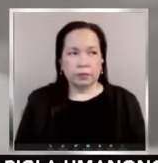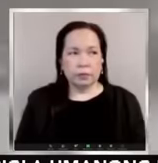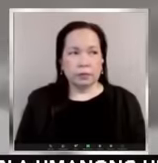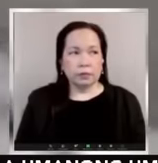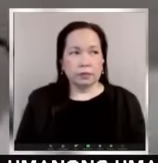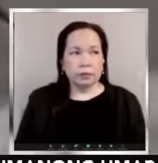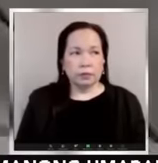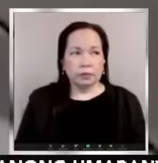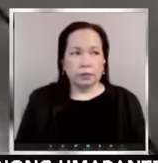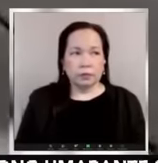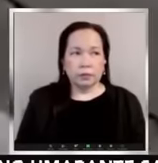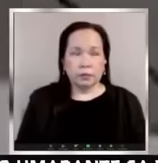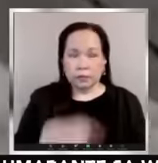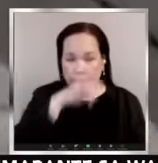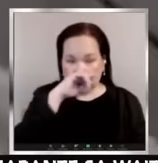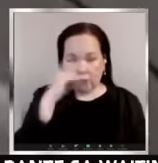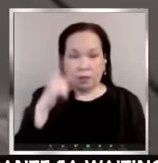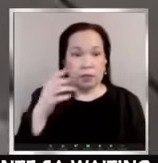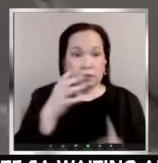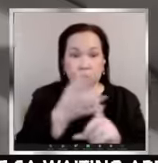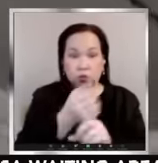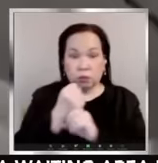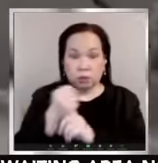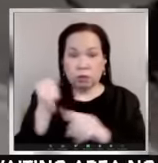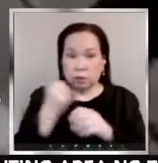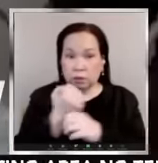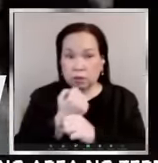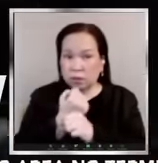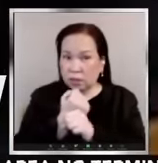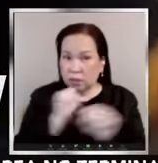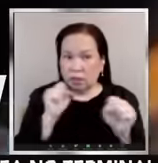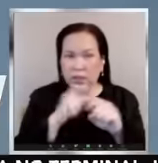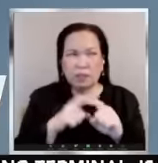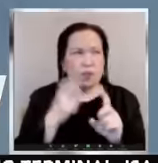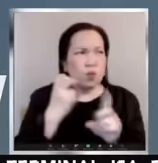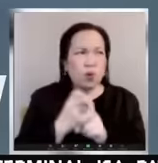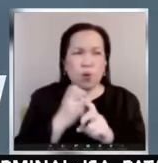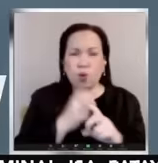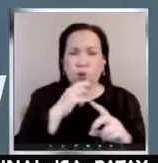Pati ang pag-rescue, pahirapan dahil sa malakas na ragasa ng tubig.